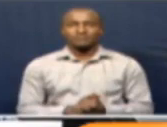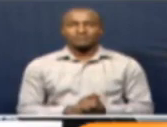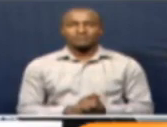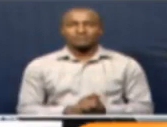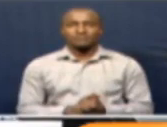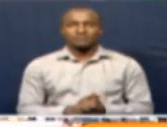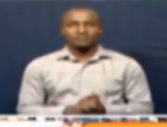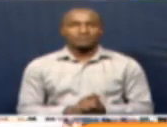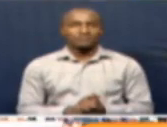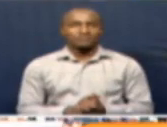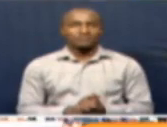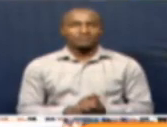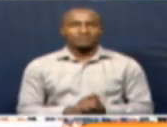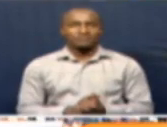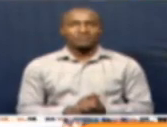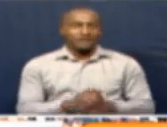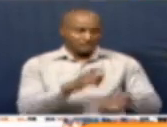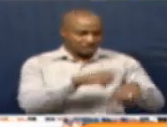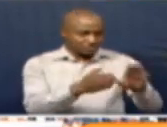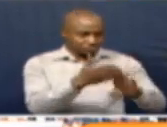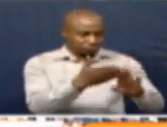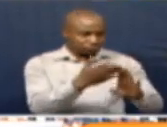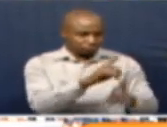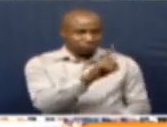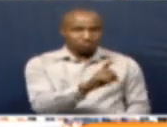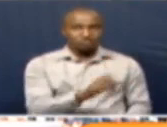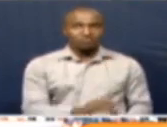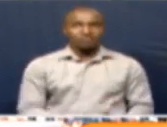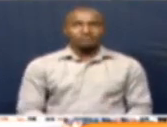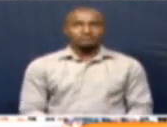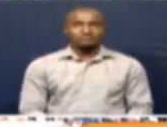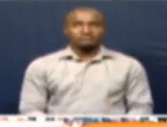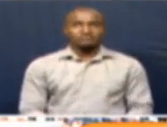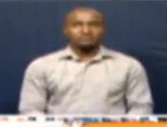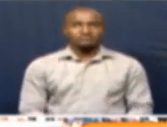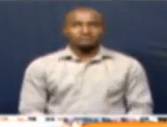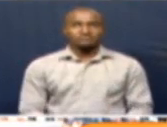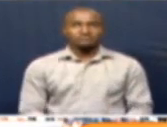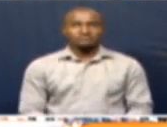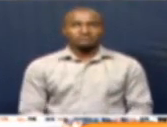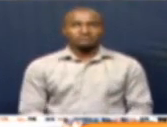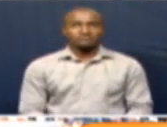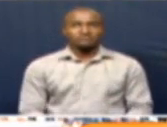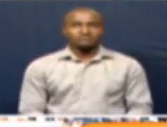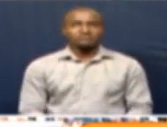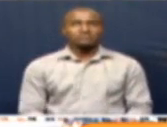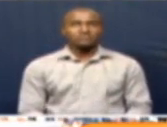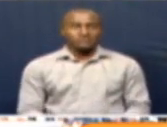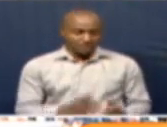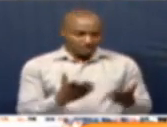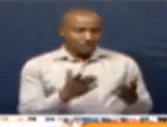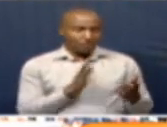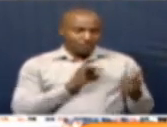kidogo naambiwa time iko sawa. Sasa ningetaka kuuliza, mwanamke anaambiwa ajitayarishe,